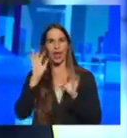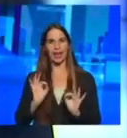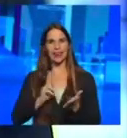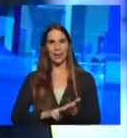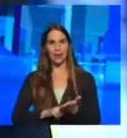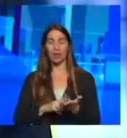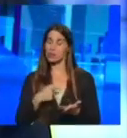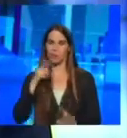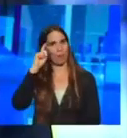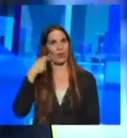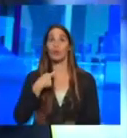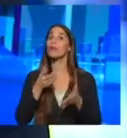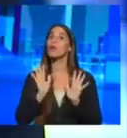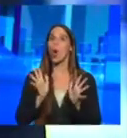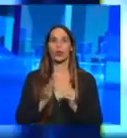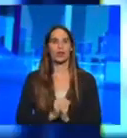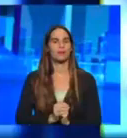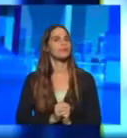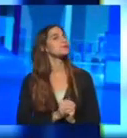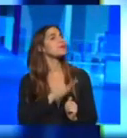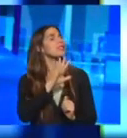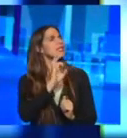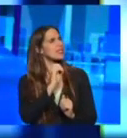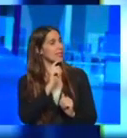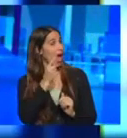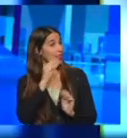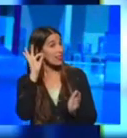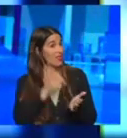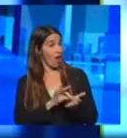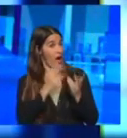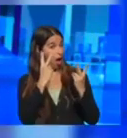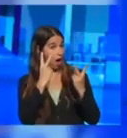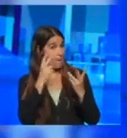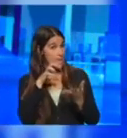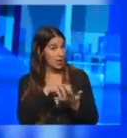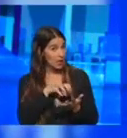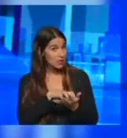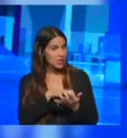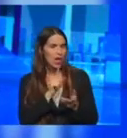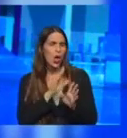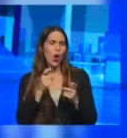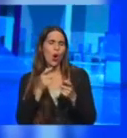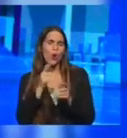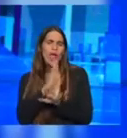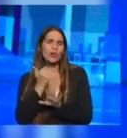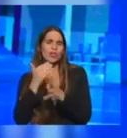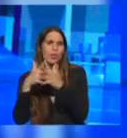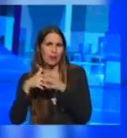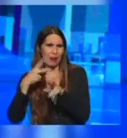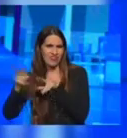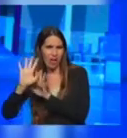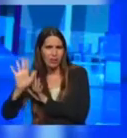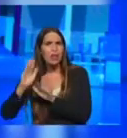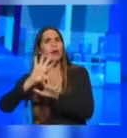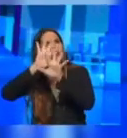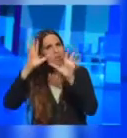מדאיג אותי אישית מאוד. כן. ואם לשים את הנקודה המרכזית, על מה שקורה לא רק ביהדות ארצות הברית, אלא הייתי אומר,